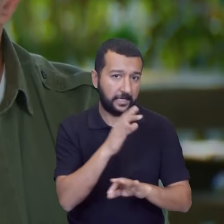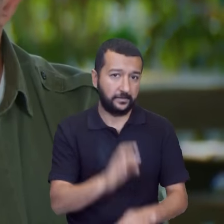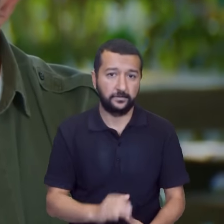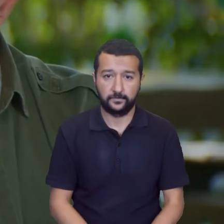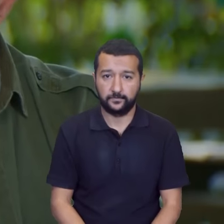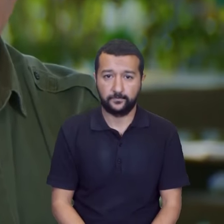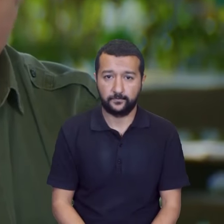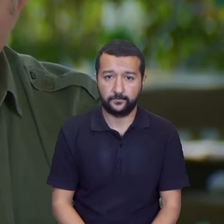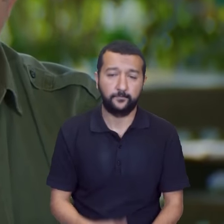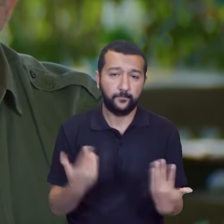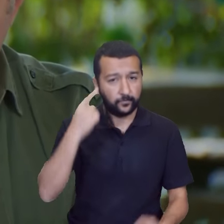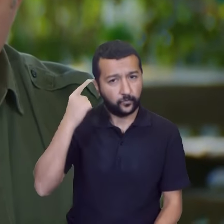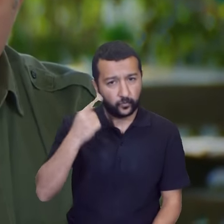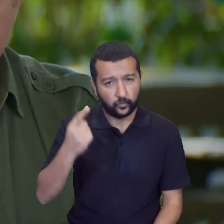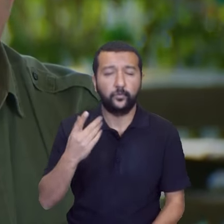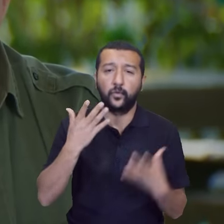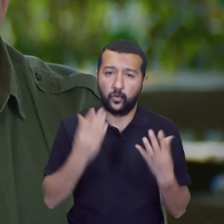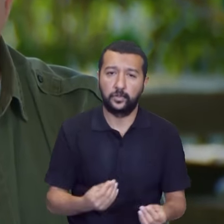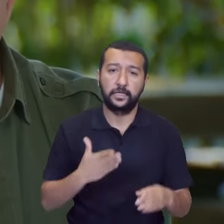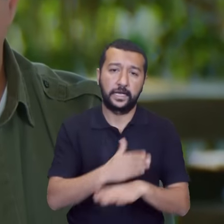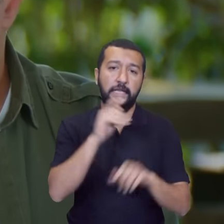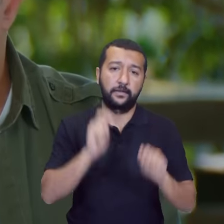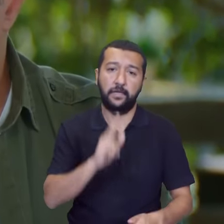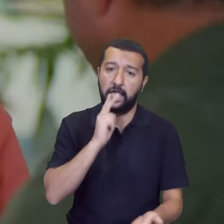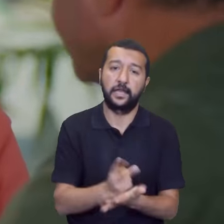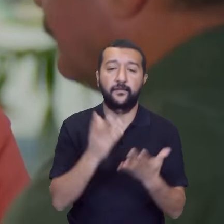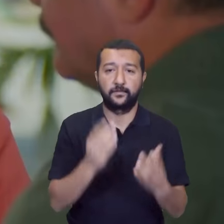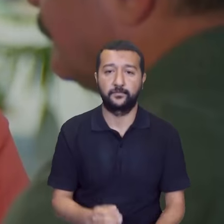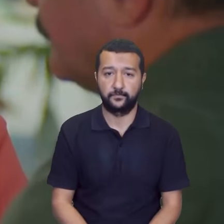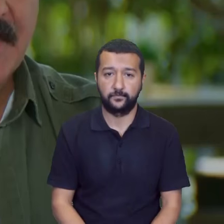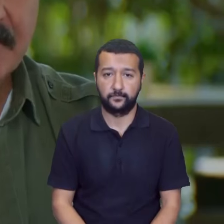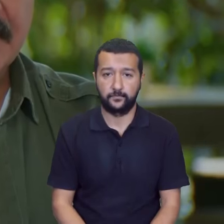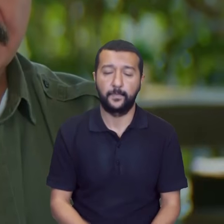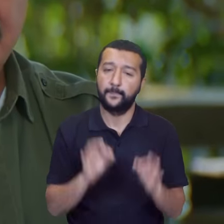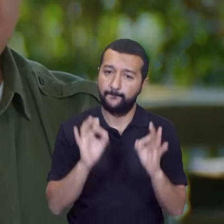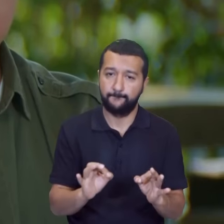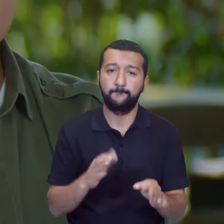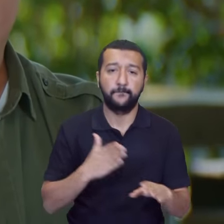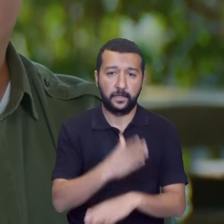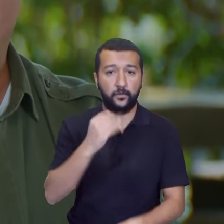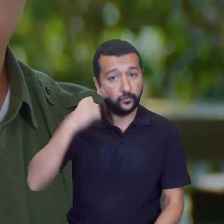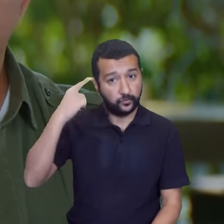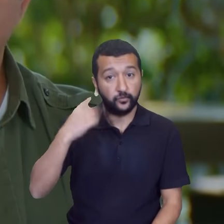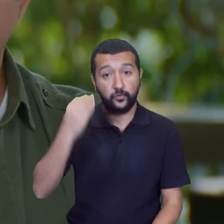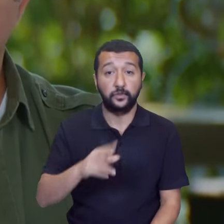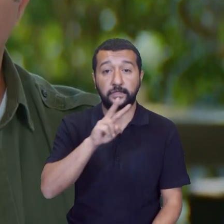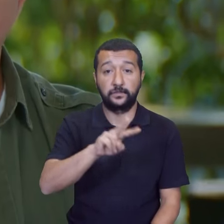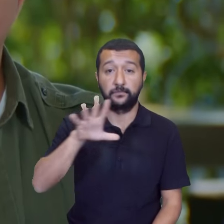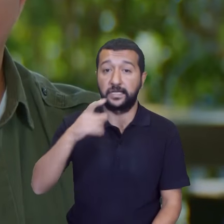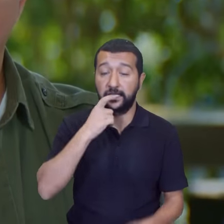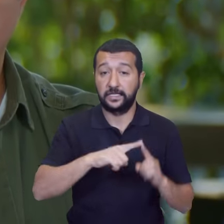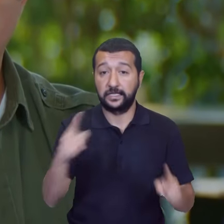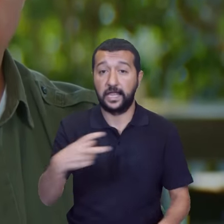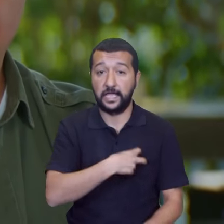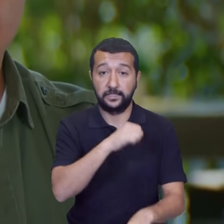işte. Ben düşündüm, taşındım, gereğini yapmaya karar verdim. Evet, gereği düşünüldü. 25 yıllık